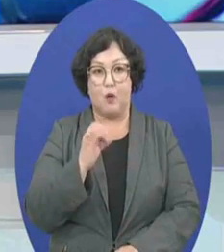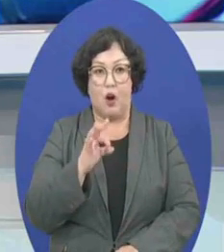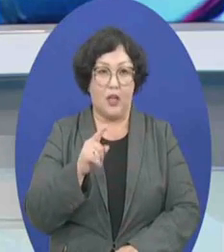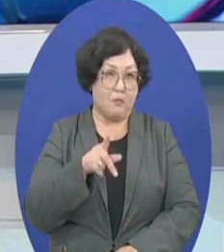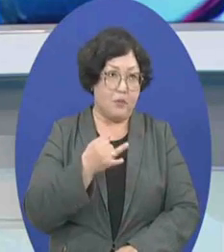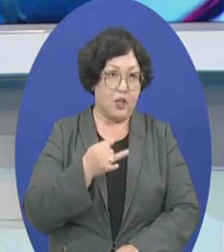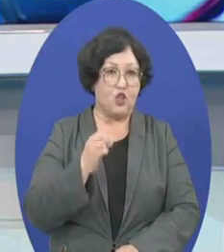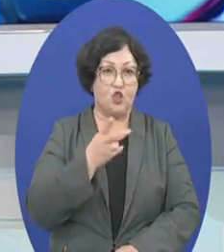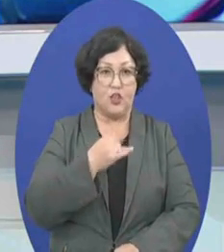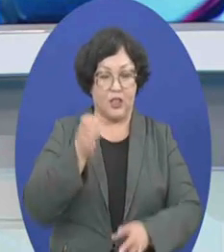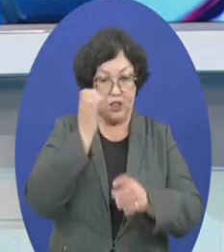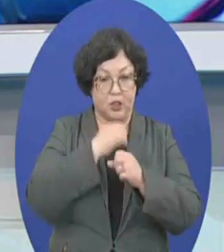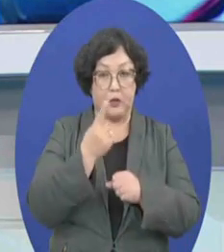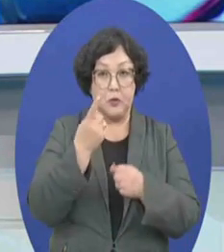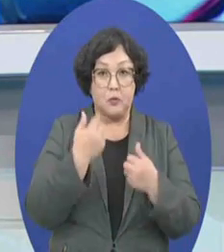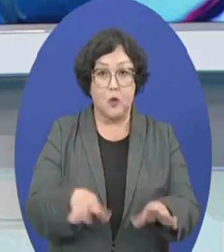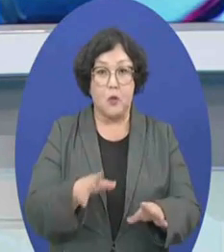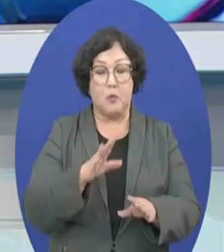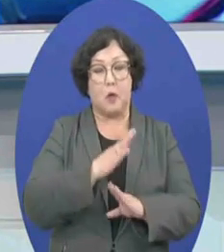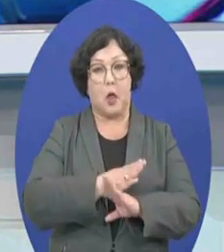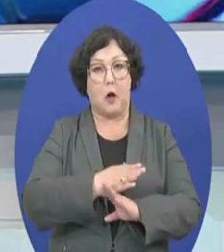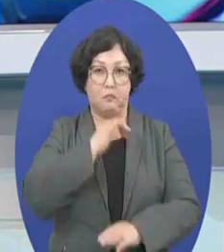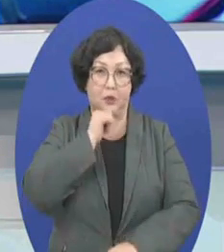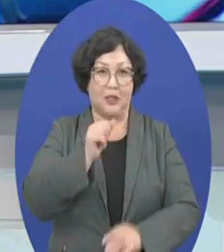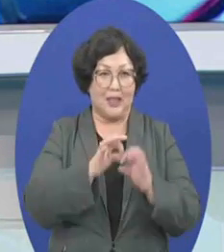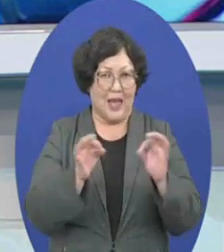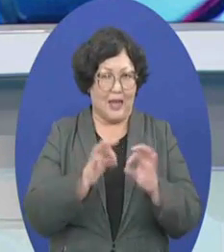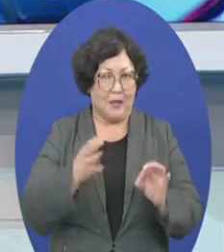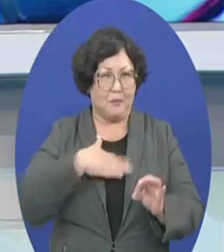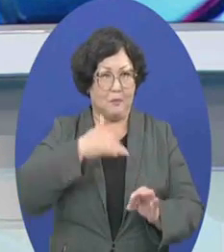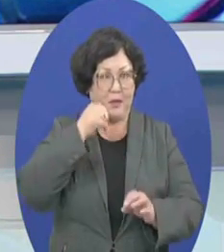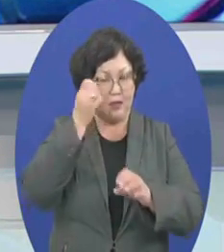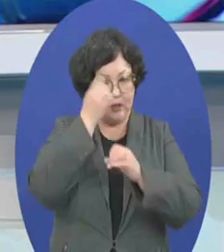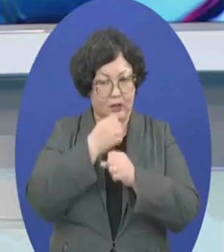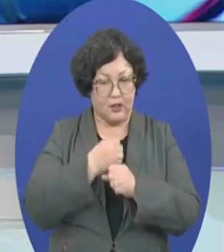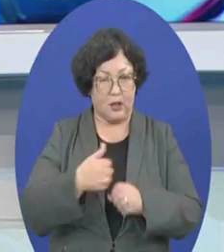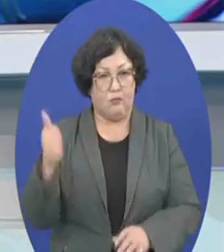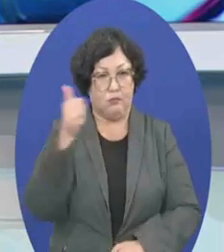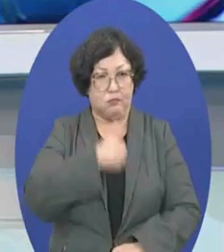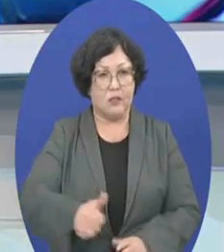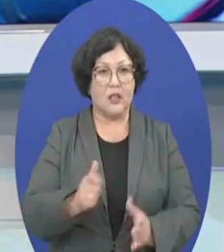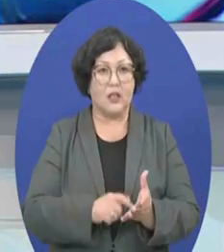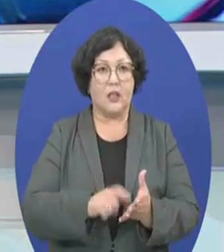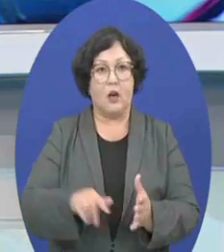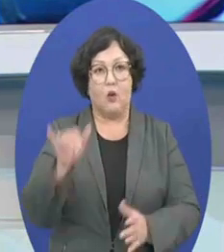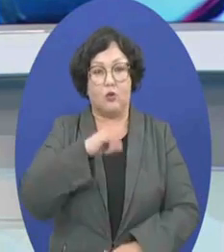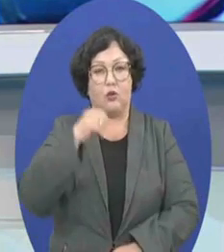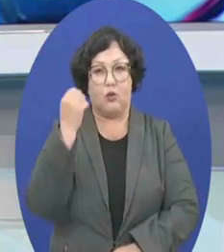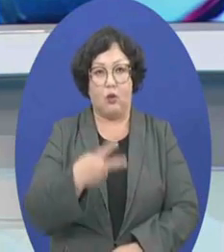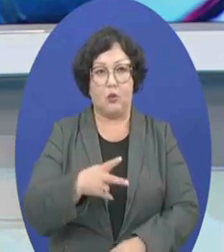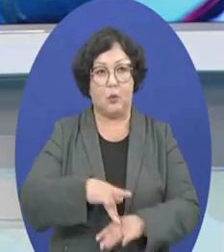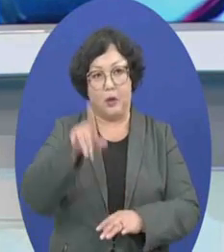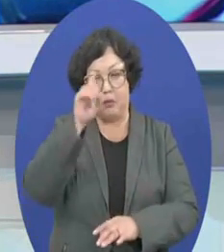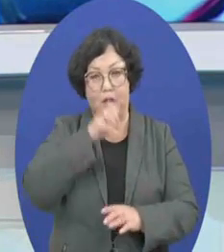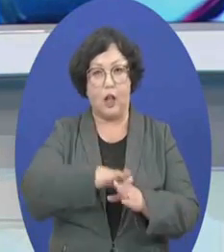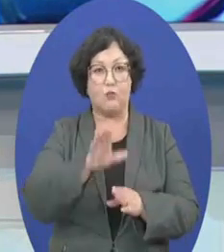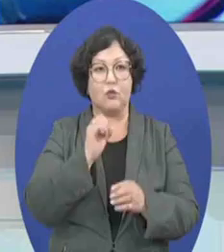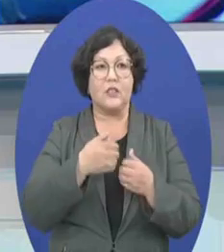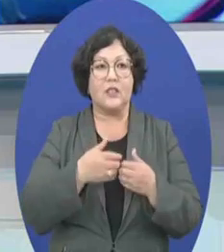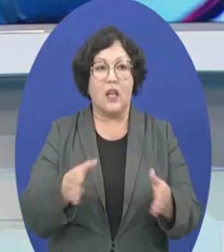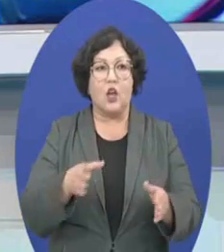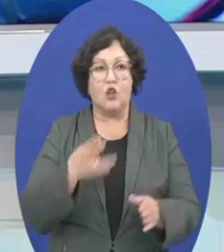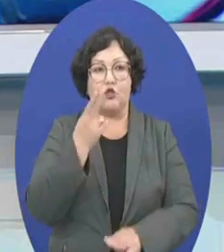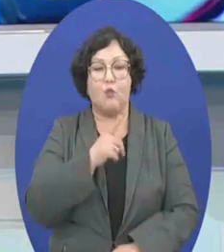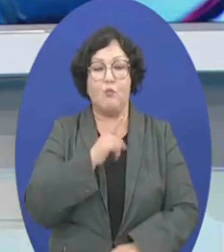ерөнхий шинжилгээ өгөөд яваад байж болохгүй. Бүх нарийн шинжилгээг өгөх хэрэгтэй гэдгийг тэрээр өнөөдөр улсын 2-р төвэмлэгт албан ёсоор нээлттэй